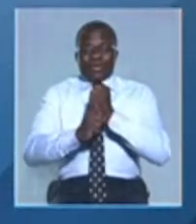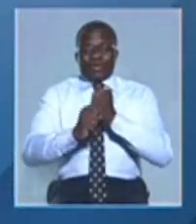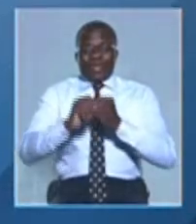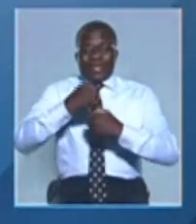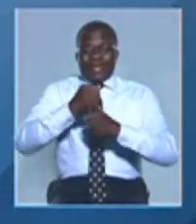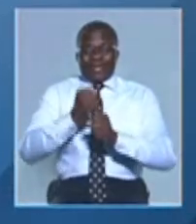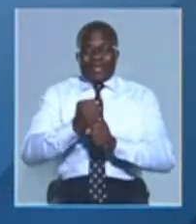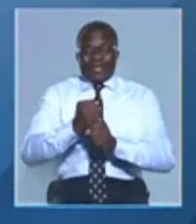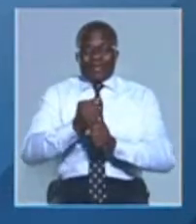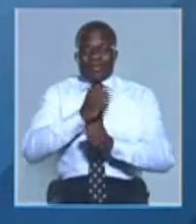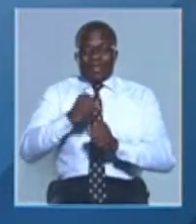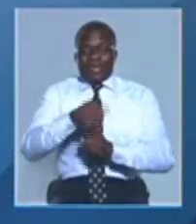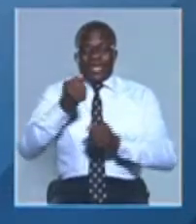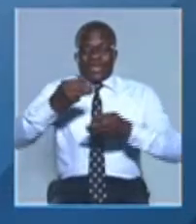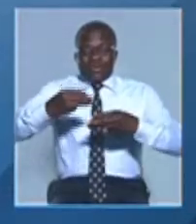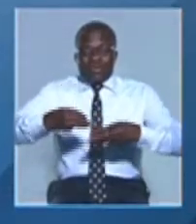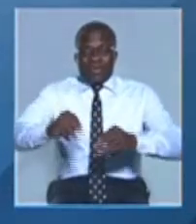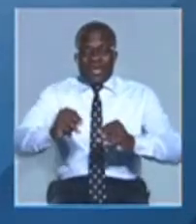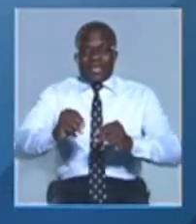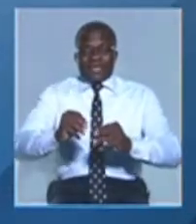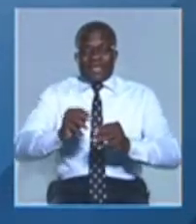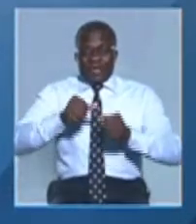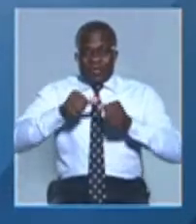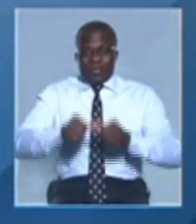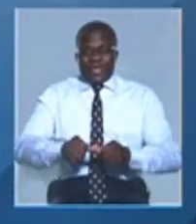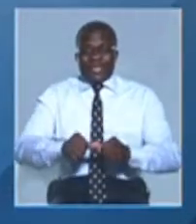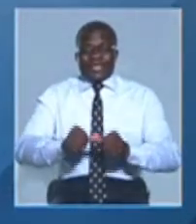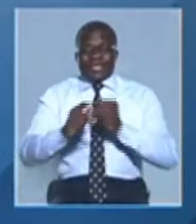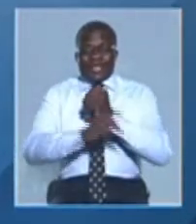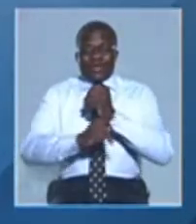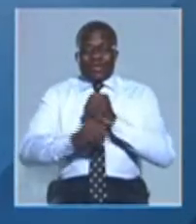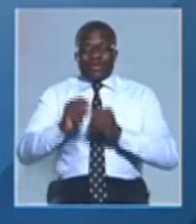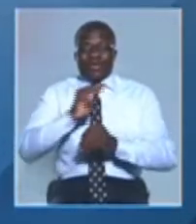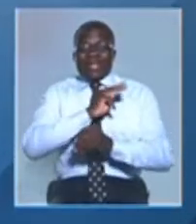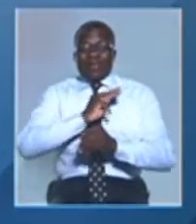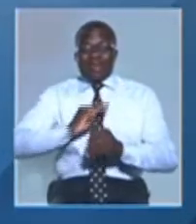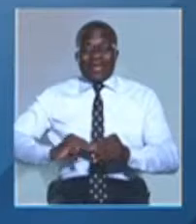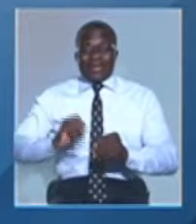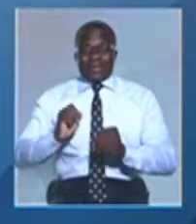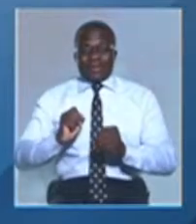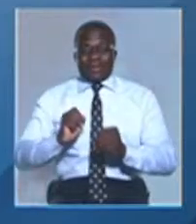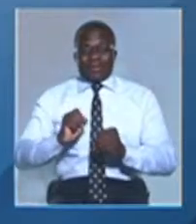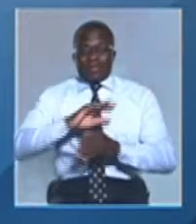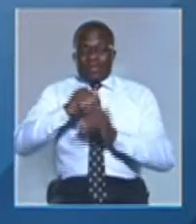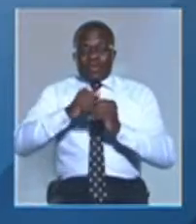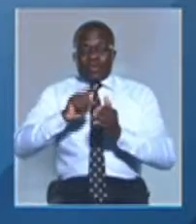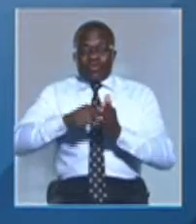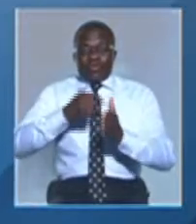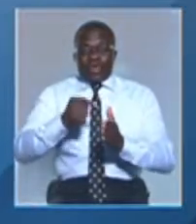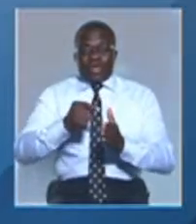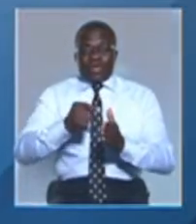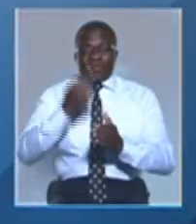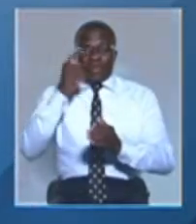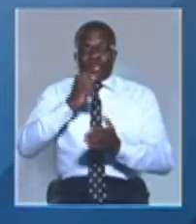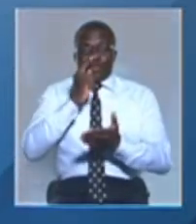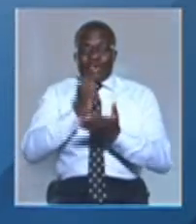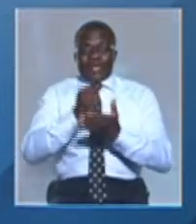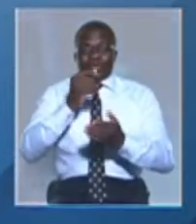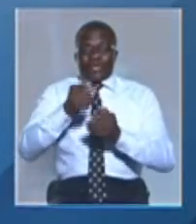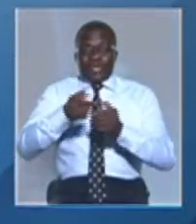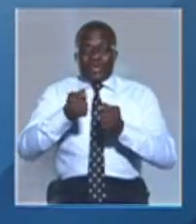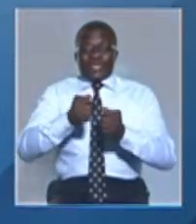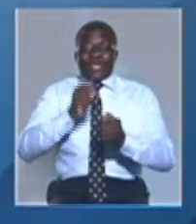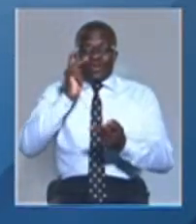créer et les autres marchés resteront dans le patrimoine des mairies. Toutefois, pour assurer une